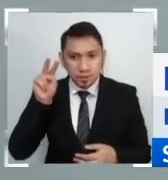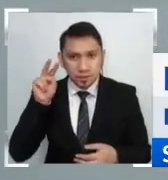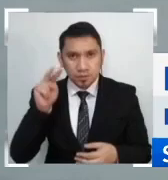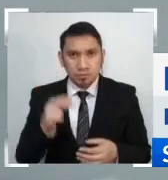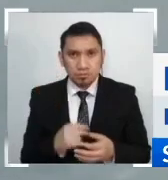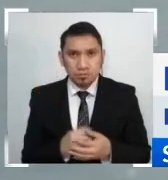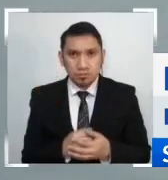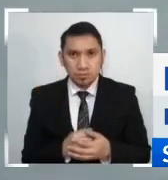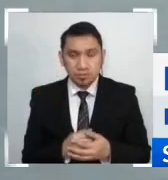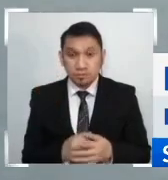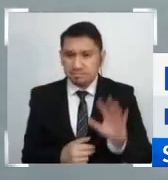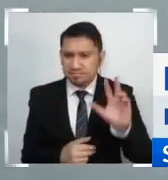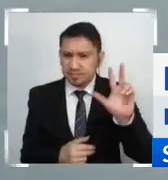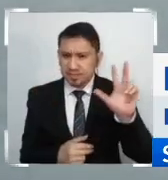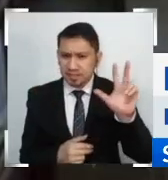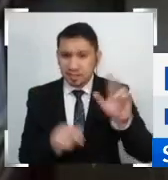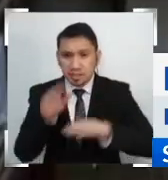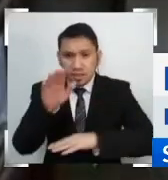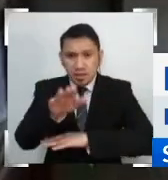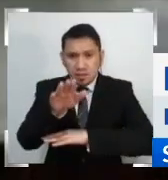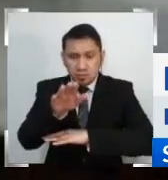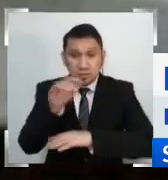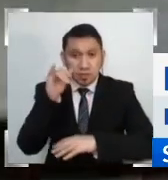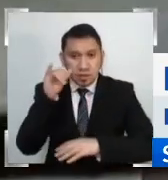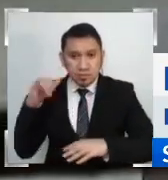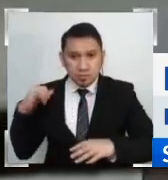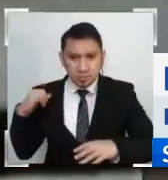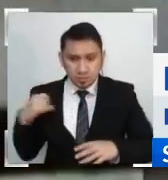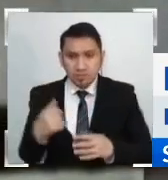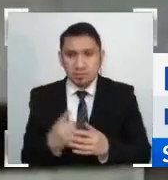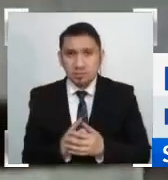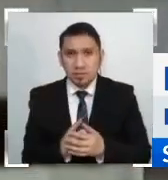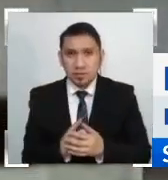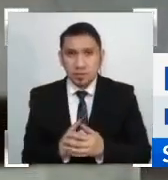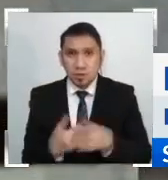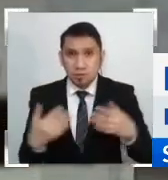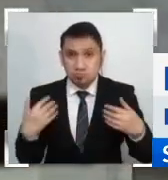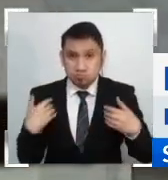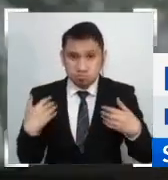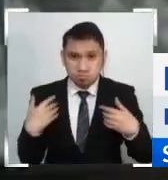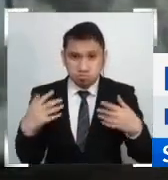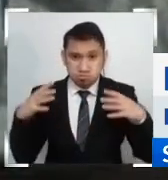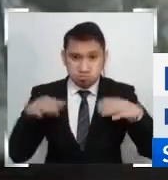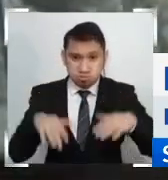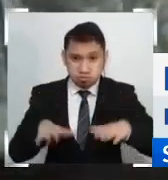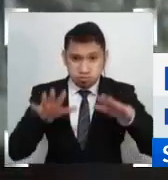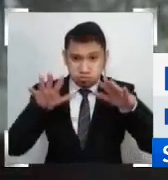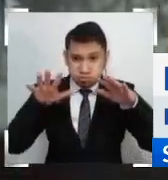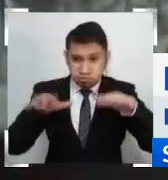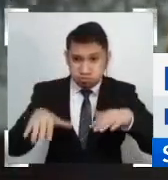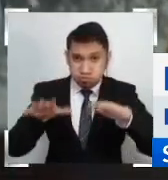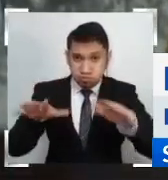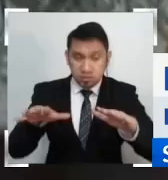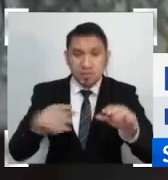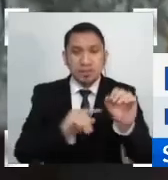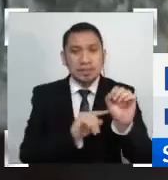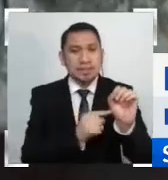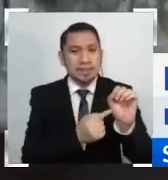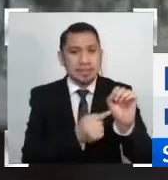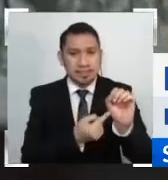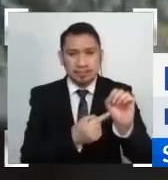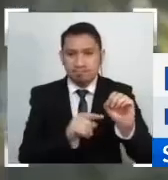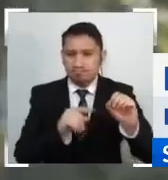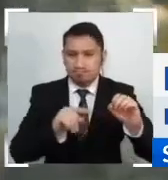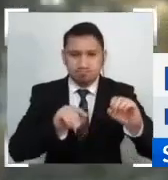Alas 3 ng hapon, kahapon matapos lumagos sa kalapit na lalawigan ng Surigao, nagsimula ng magparamdam sa bayan